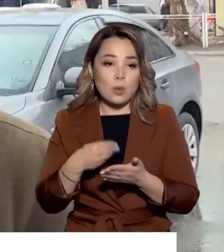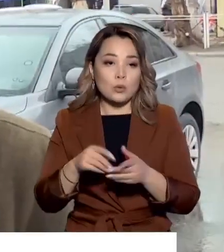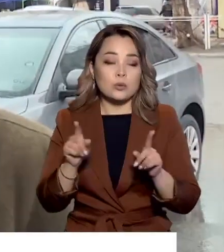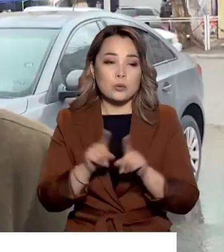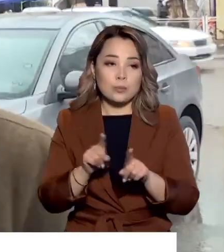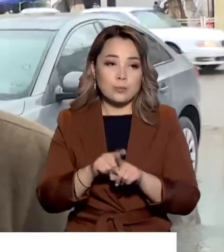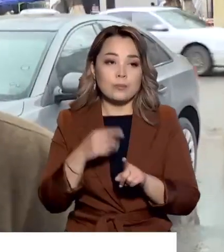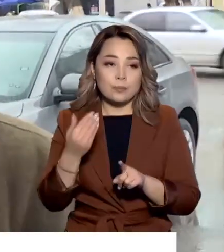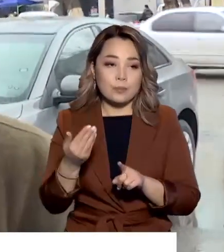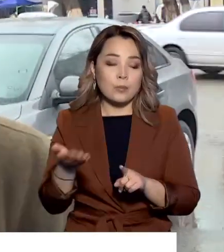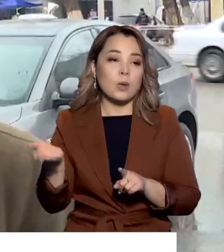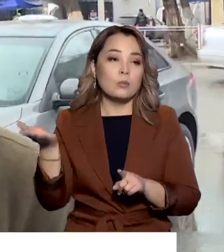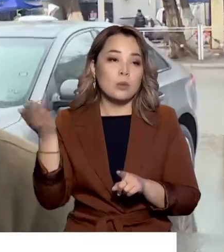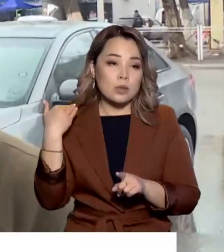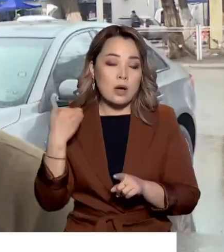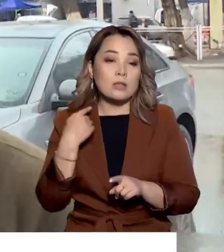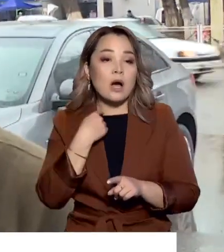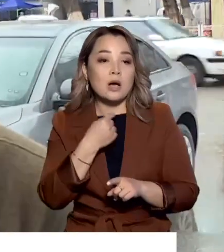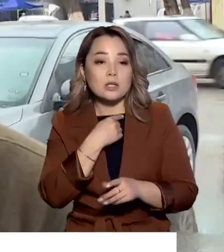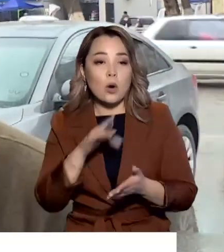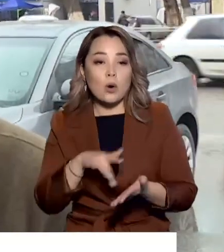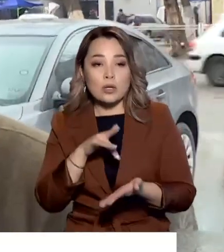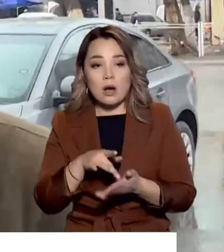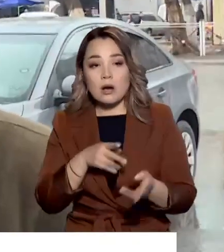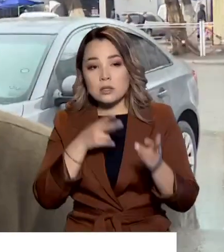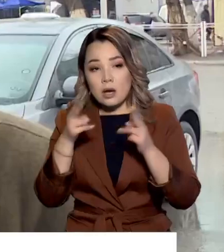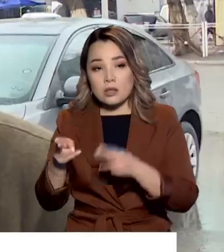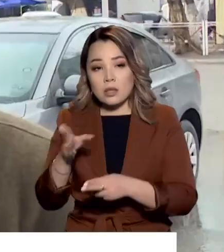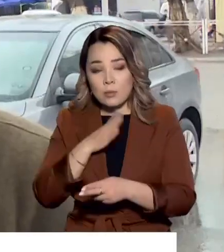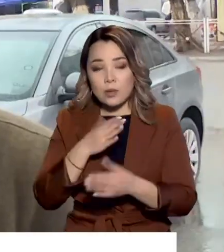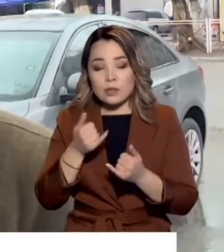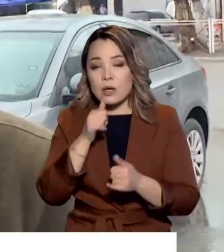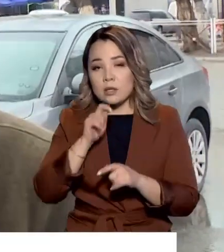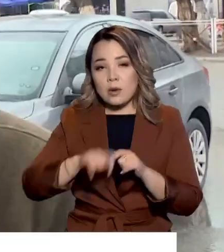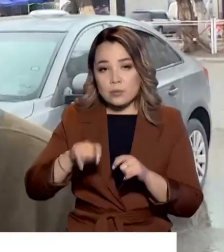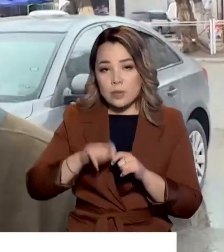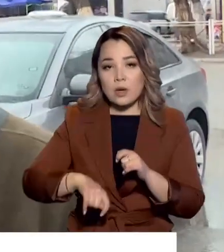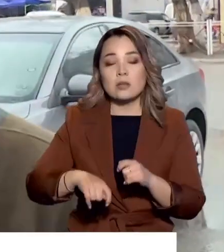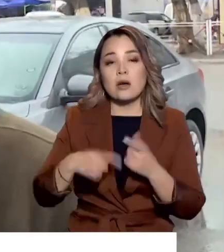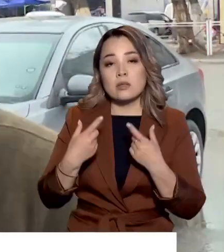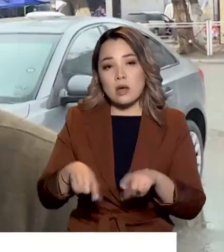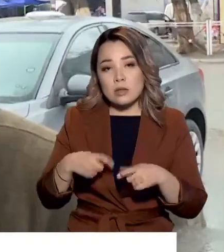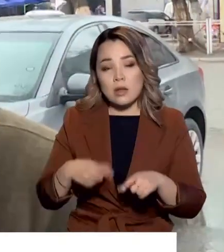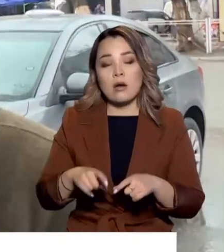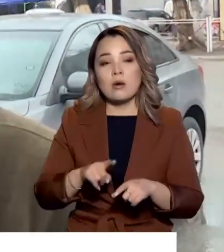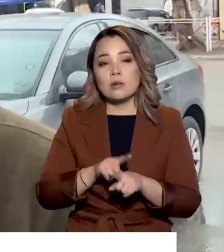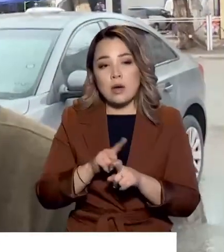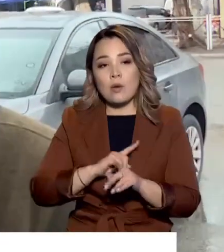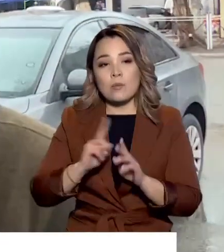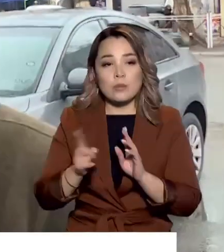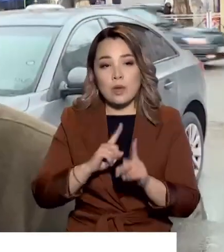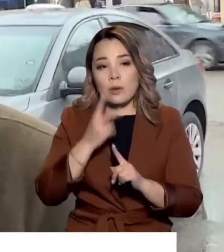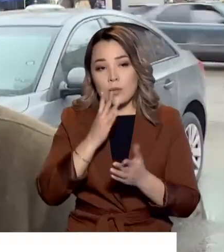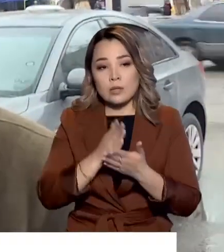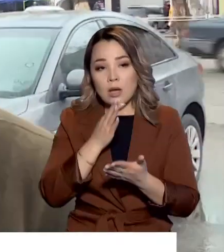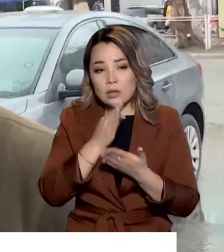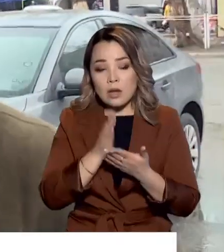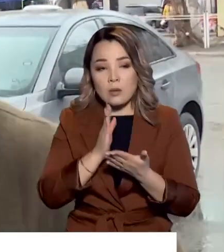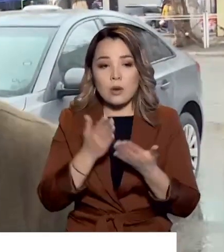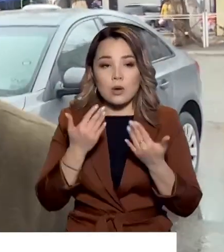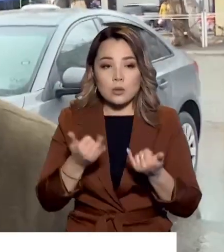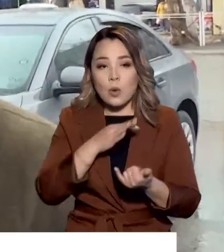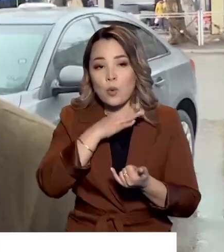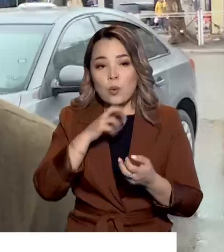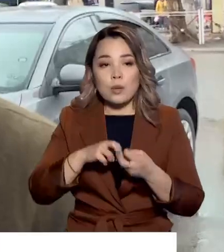бюджетниктер, бұрын Талдықорғанға барып, ол жақтан тестирование өтіп, ары-бері шапқылап жүрсе, қазір енді